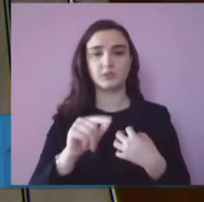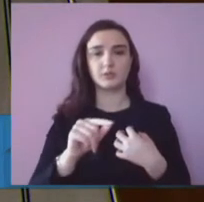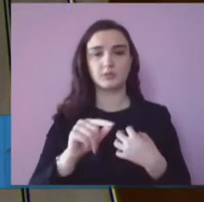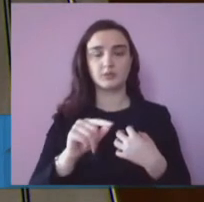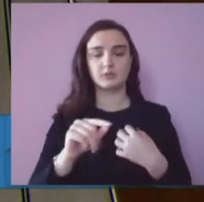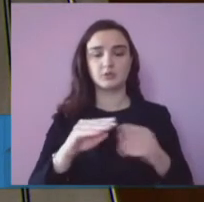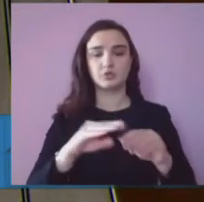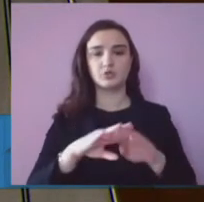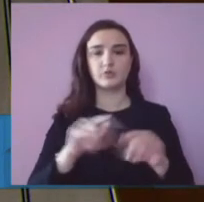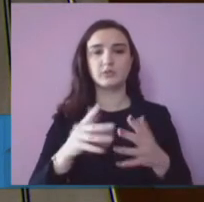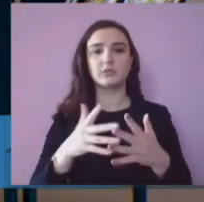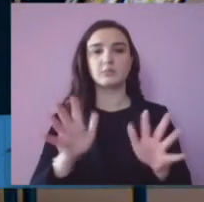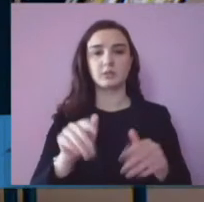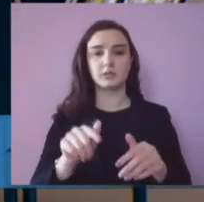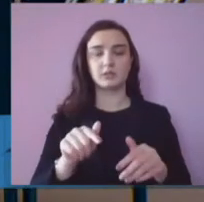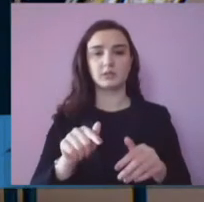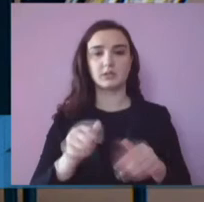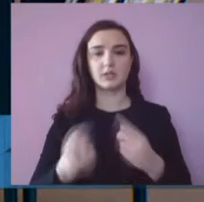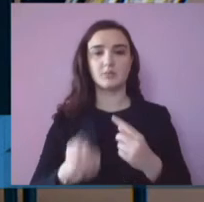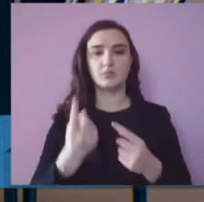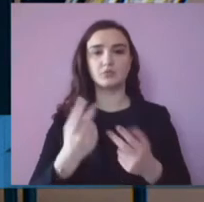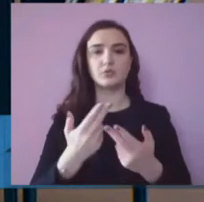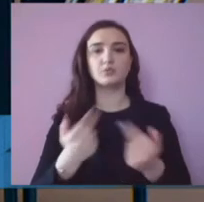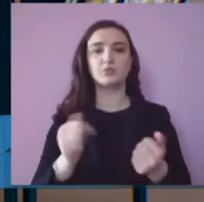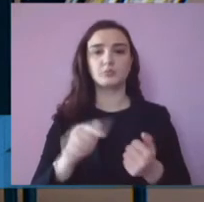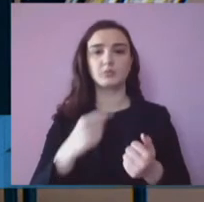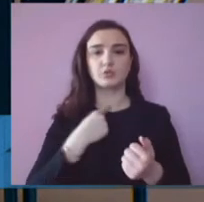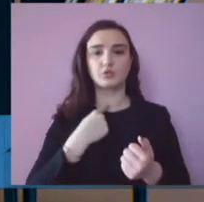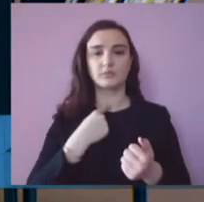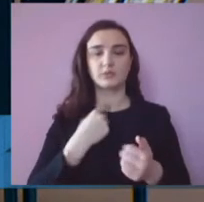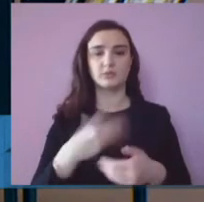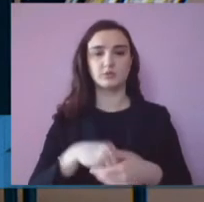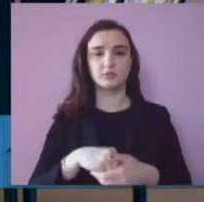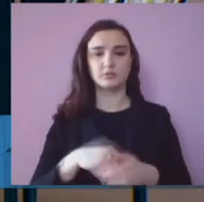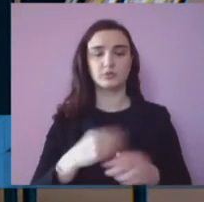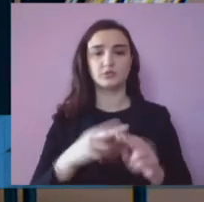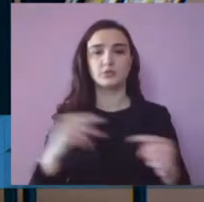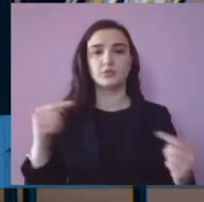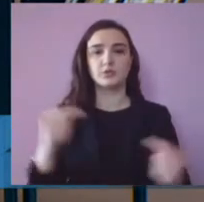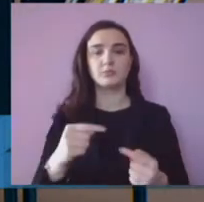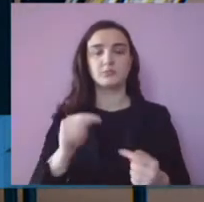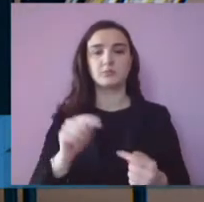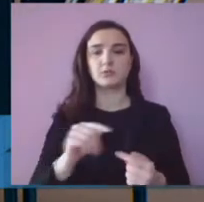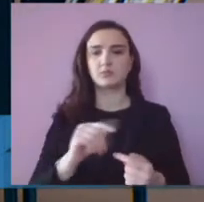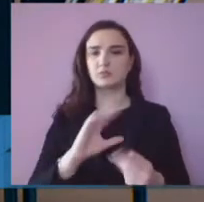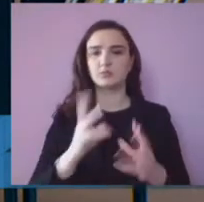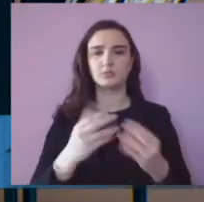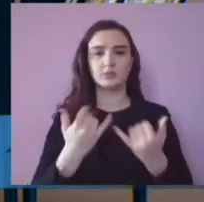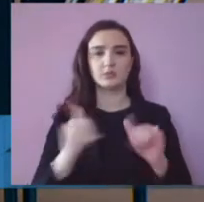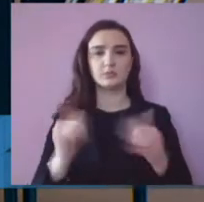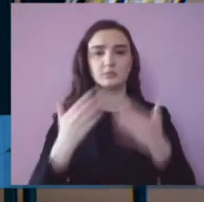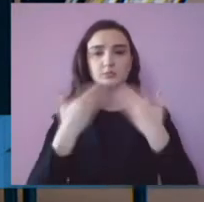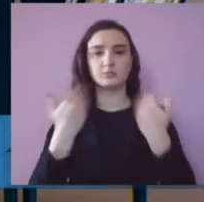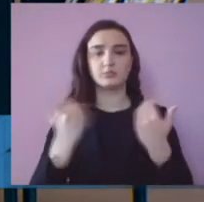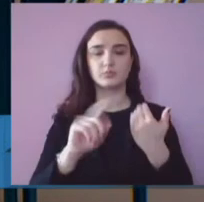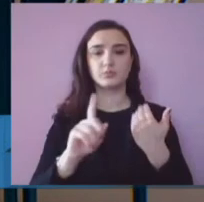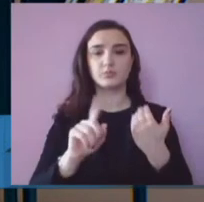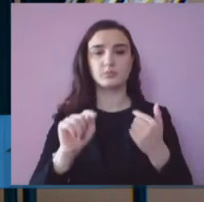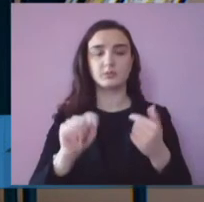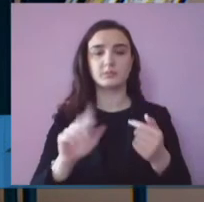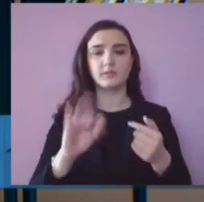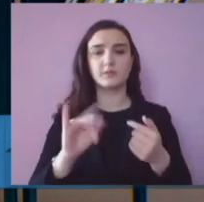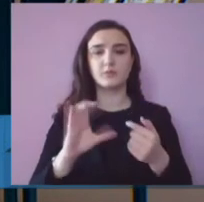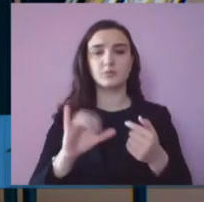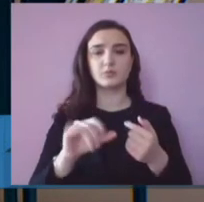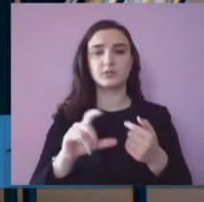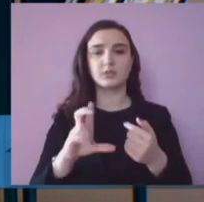მეტი აღმოჩნდა თურმე ფარისებრ ჯირკვალში. შესაბამისად, სულაც არ არის საკვირველი, რომ იმ ვირუსების